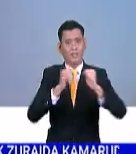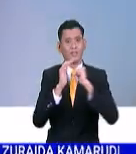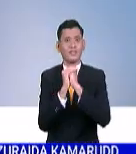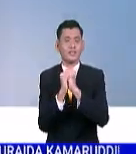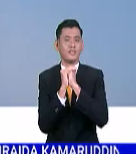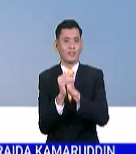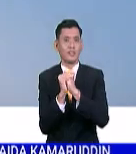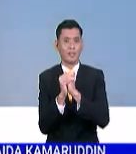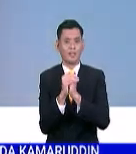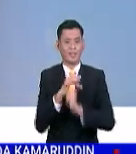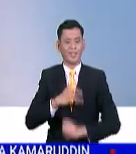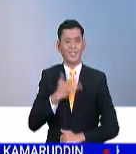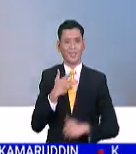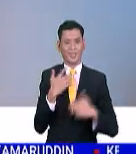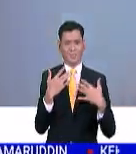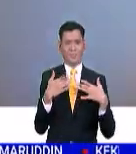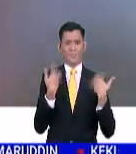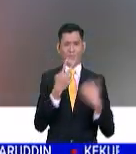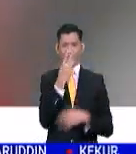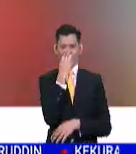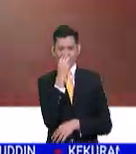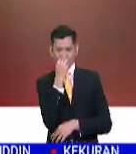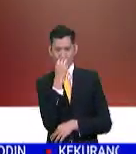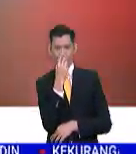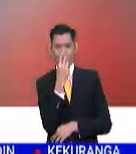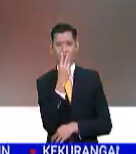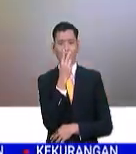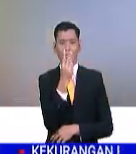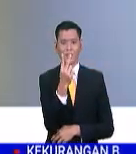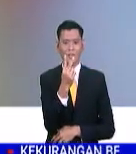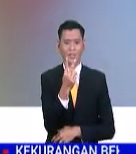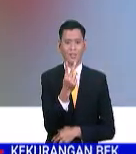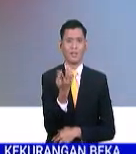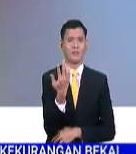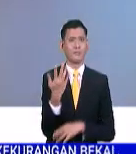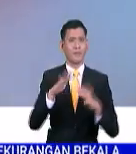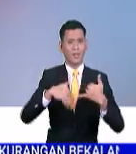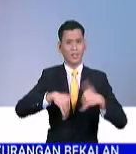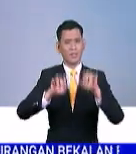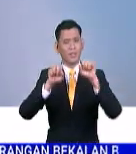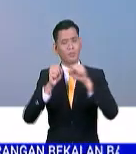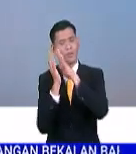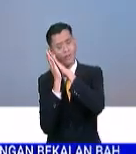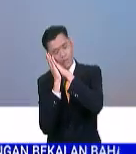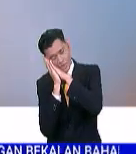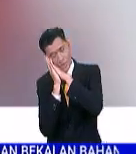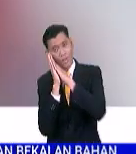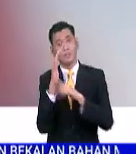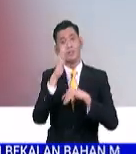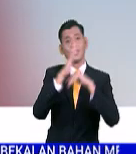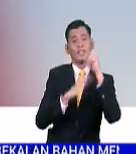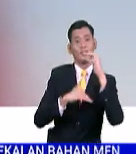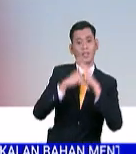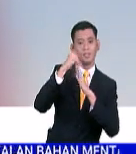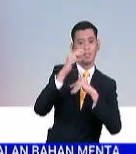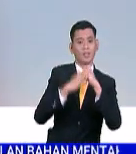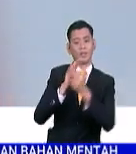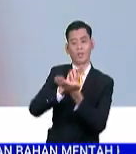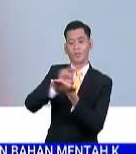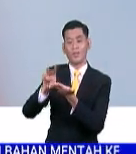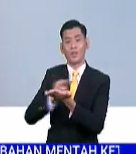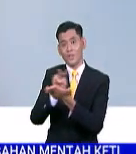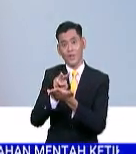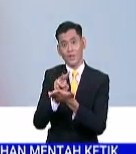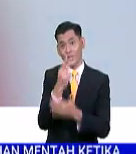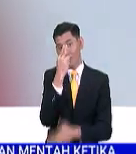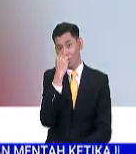China mencuit hati warganet. Walaupun di julang tinggi, dia kelihatan masih mampu terlena dengan selesa. Video lucu